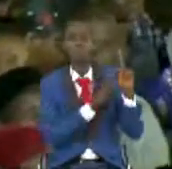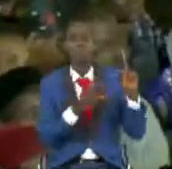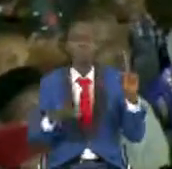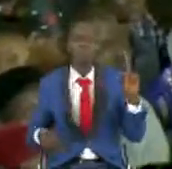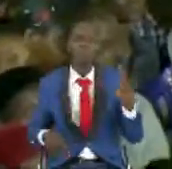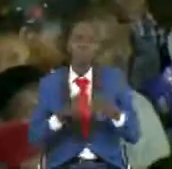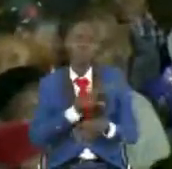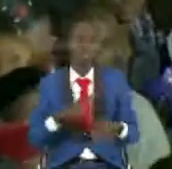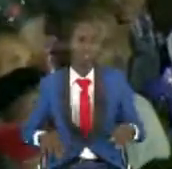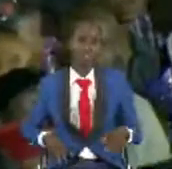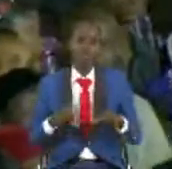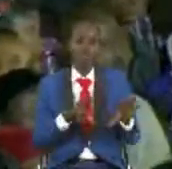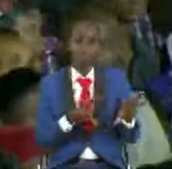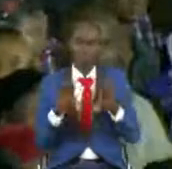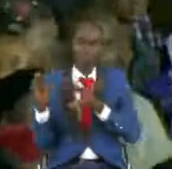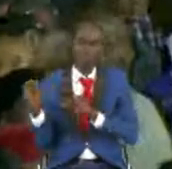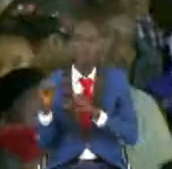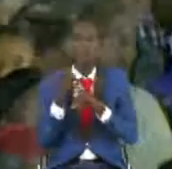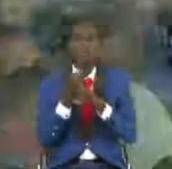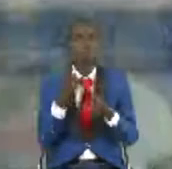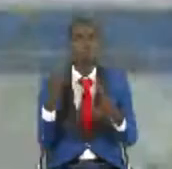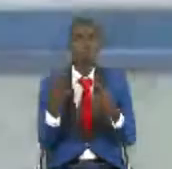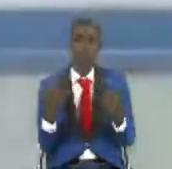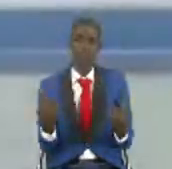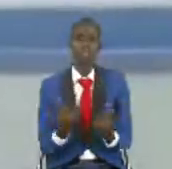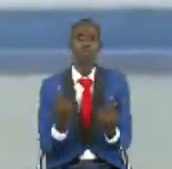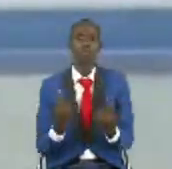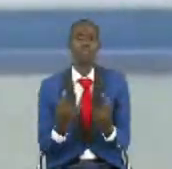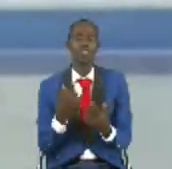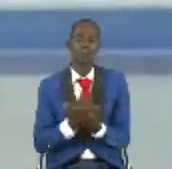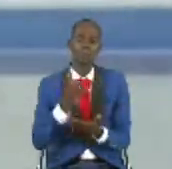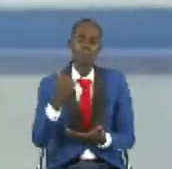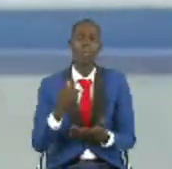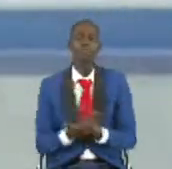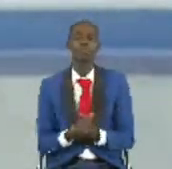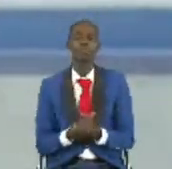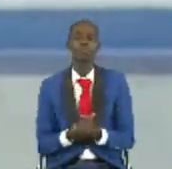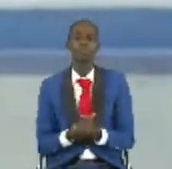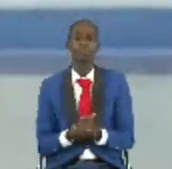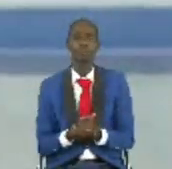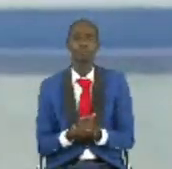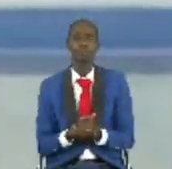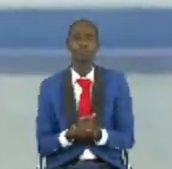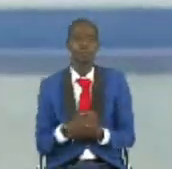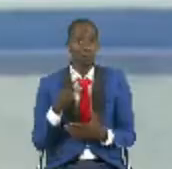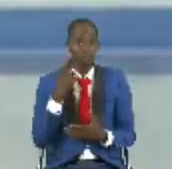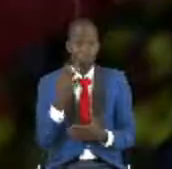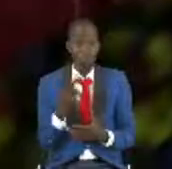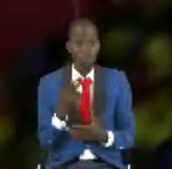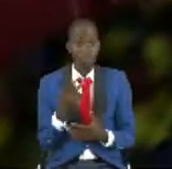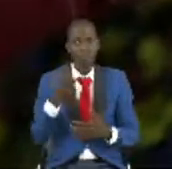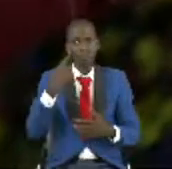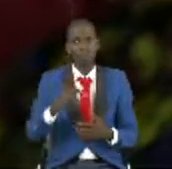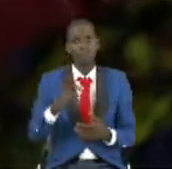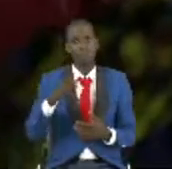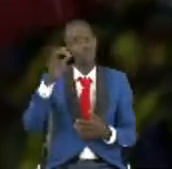s'éloigne de l'iniquité. Amen. Vous voyez,